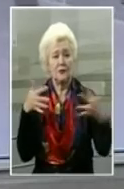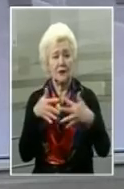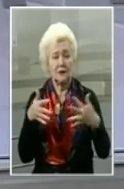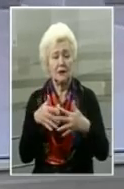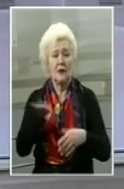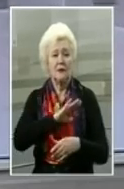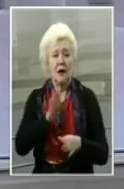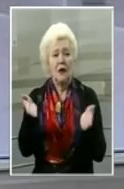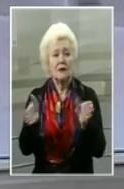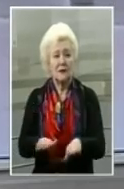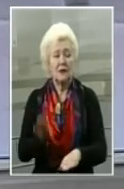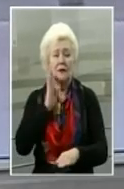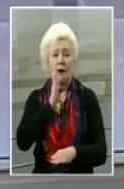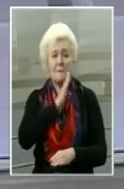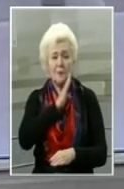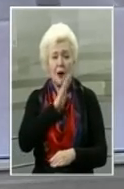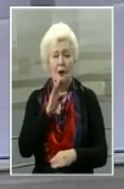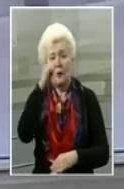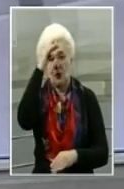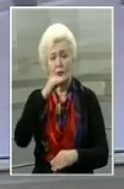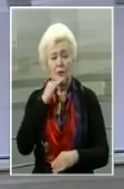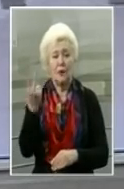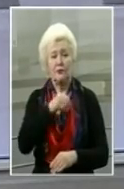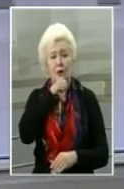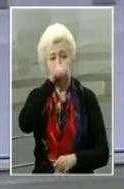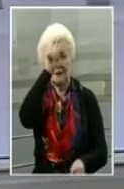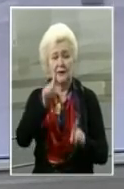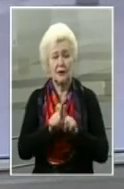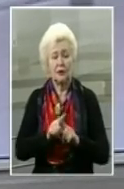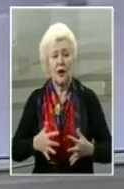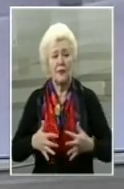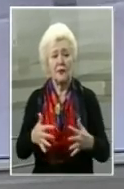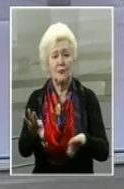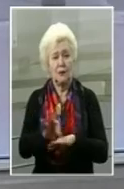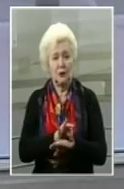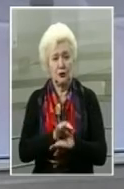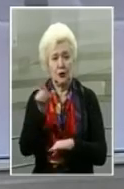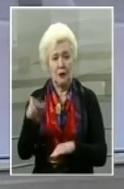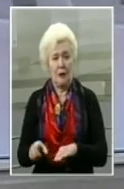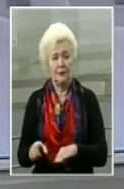У загиблого залишилися мама, тато, двоє старших братів та вагітна дружина.